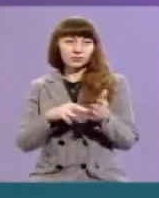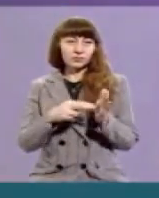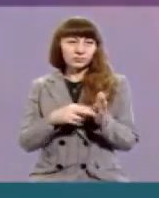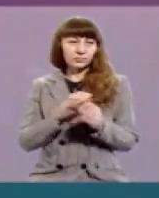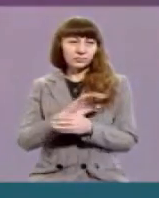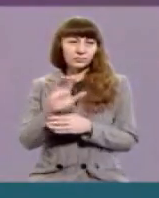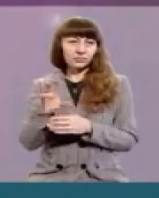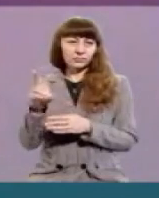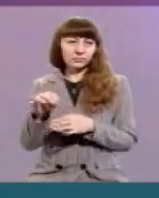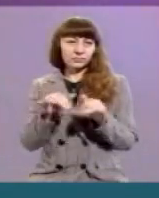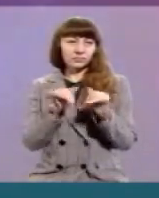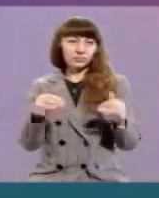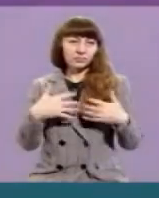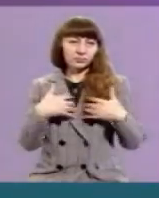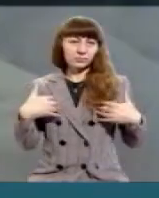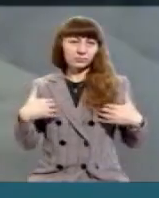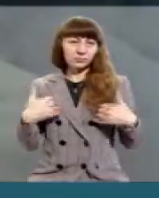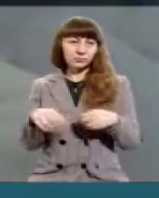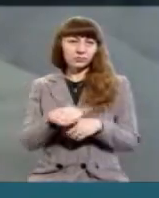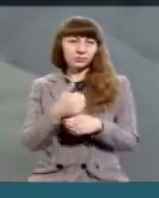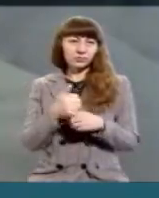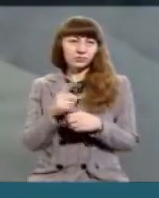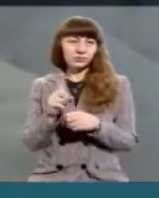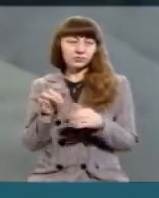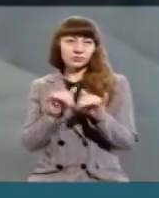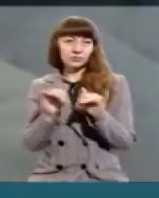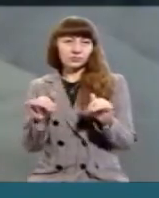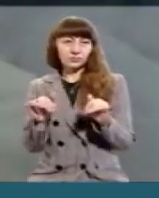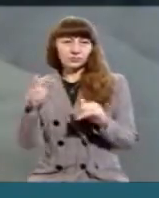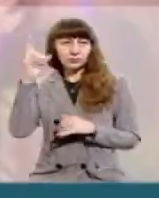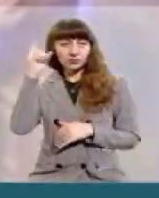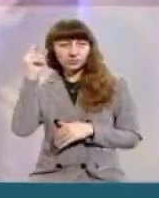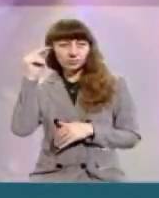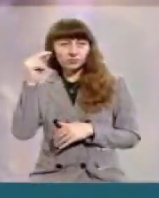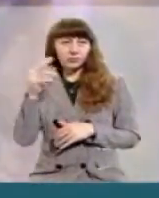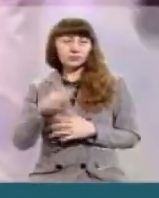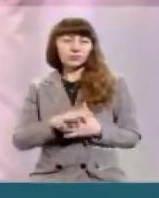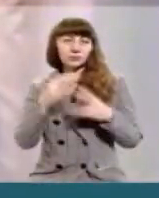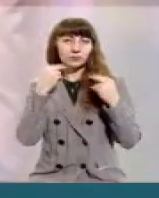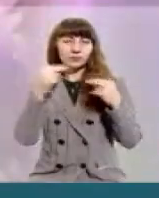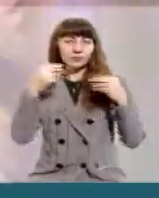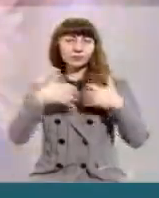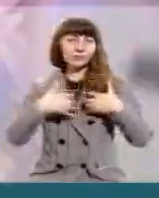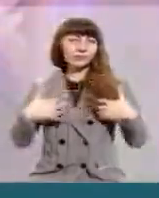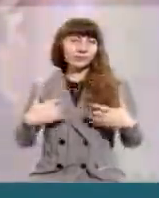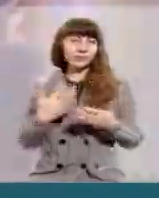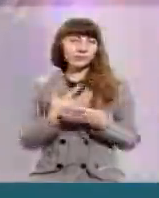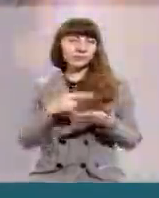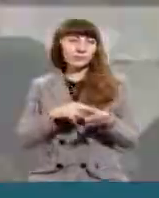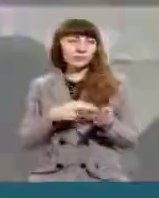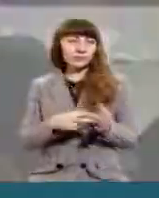ірі қаралар саны өскен. Ауылдың дамуына серпін берген жаңа жобаларда жоқ емес. Мәселен, сыбаға бағдарламасы